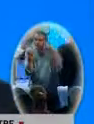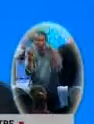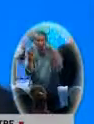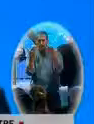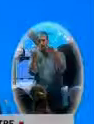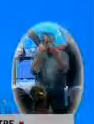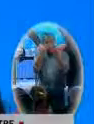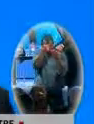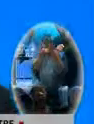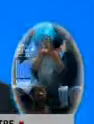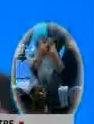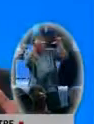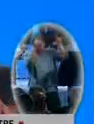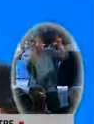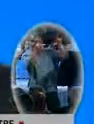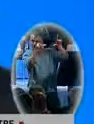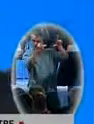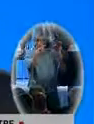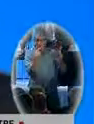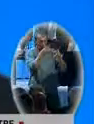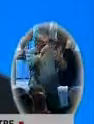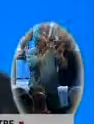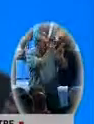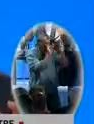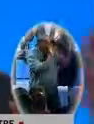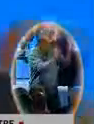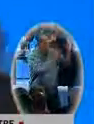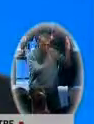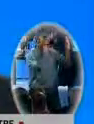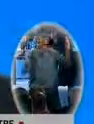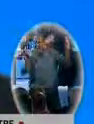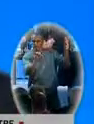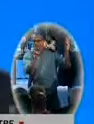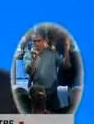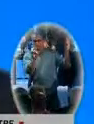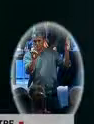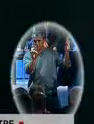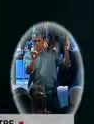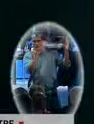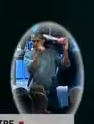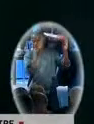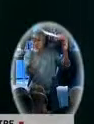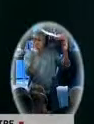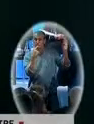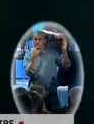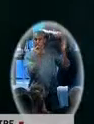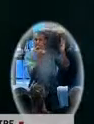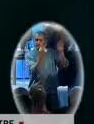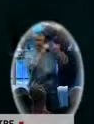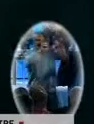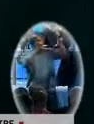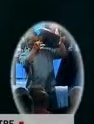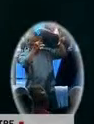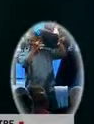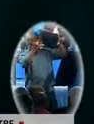multidimensionnelle. Car la liberté ne se découpe pas. À distance de sa seule dimension